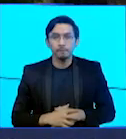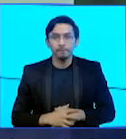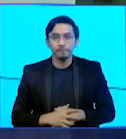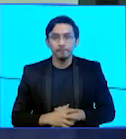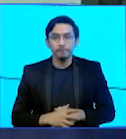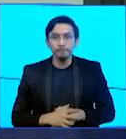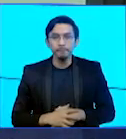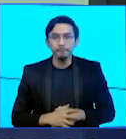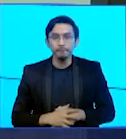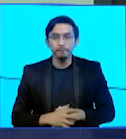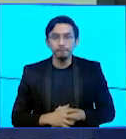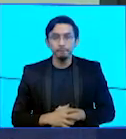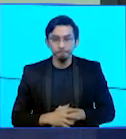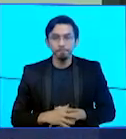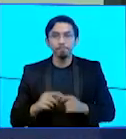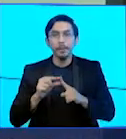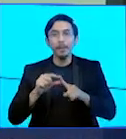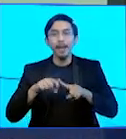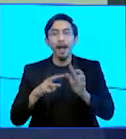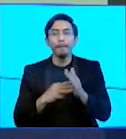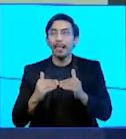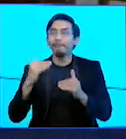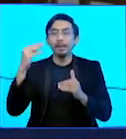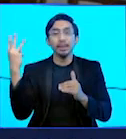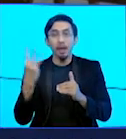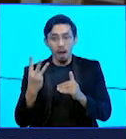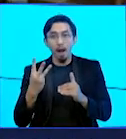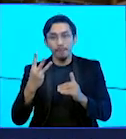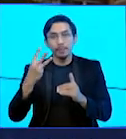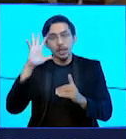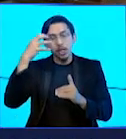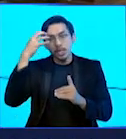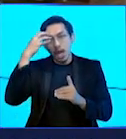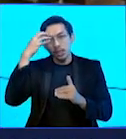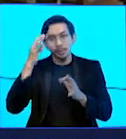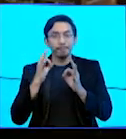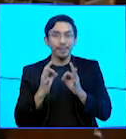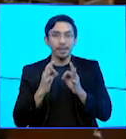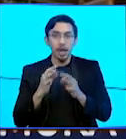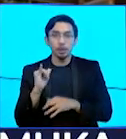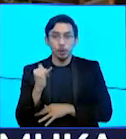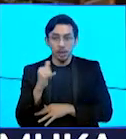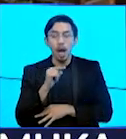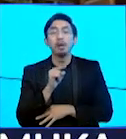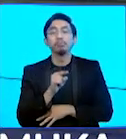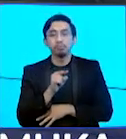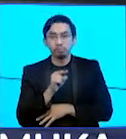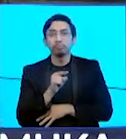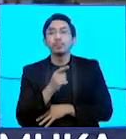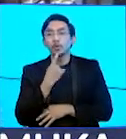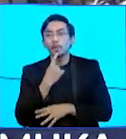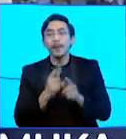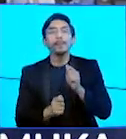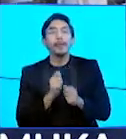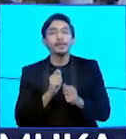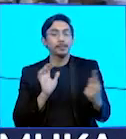Di tengah pemberlakuan PPKM level 3, Dinas Pendidikan Kabupaten Sleman, Yogyakarta menyiapkan uji coba pembelajaran tatap muka.